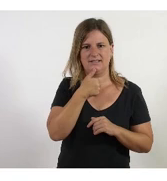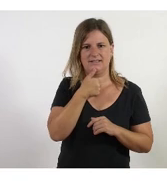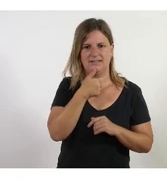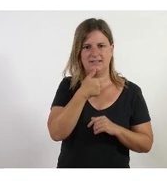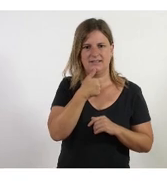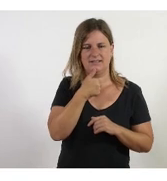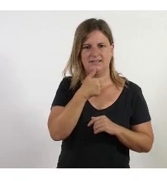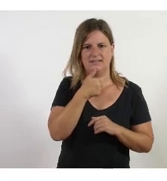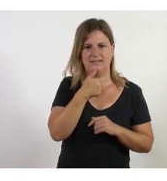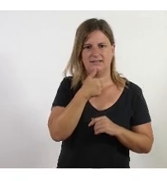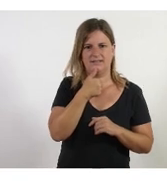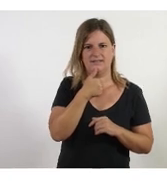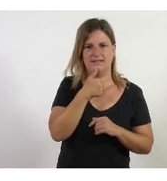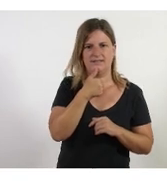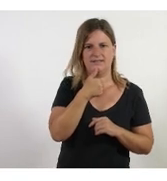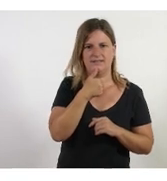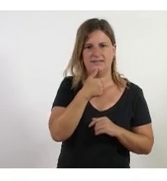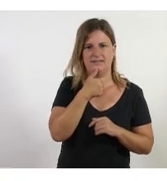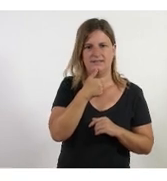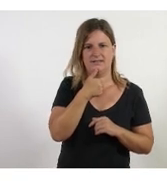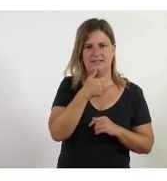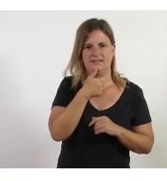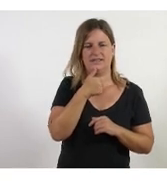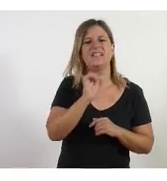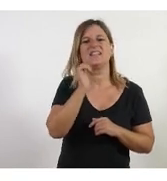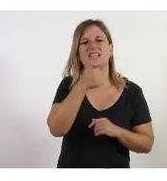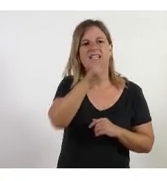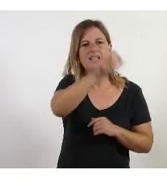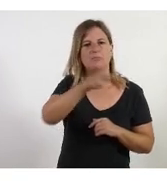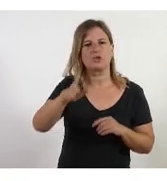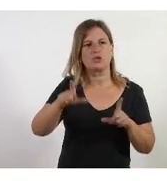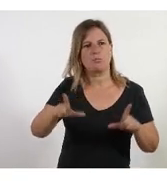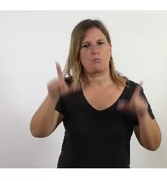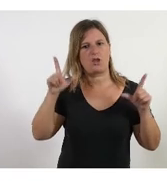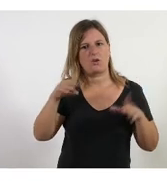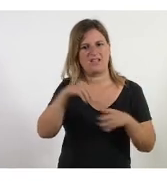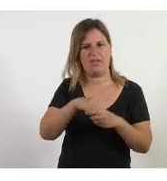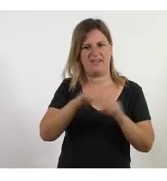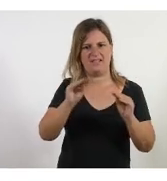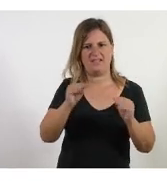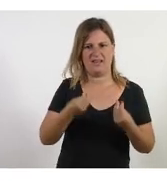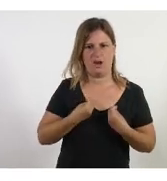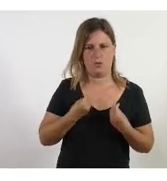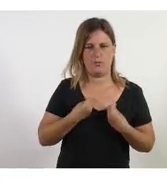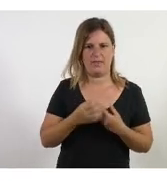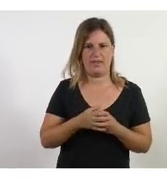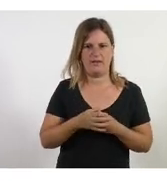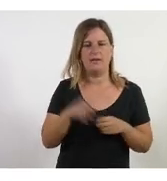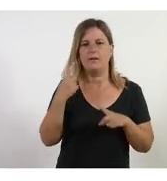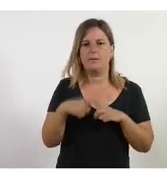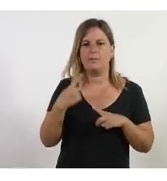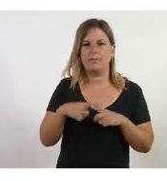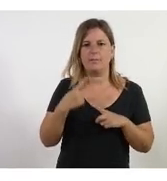De quines persones deixes que tinguin un paper protagonista en la teva vida. Perquè nosaltres